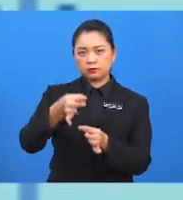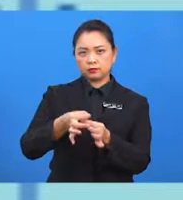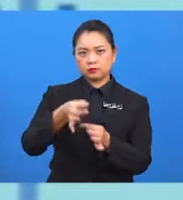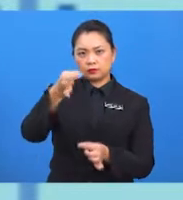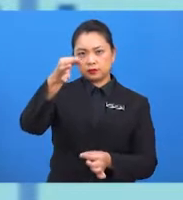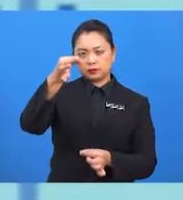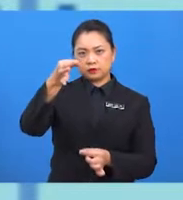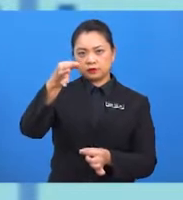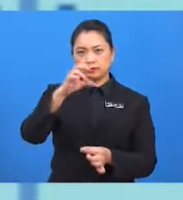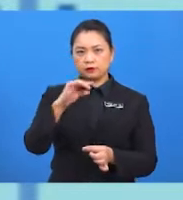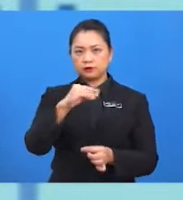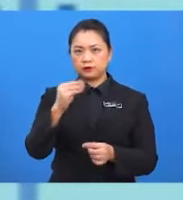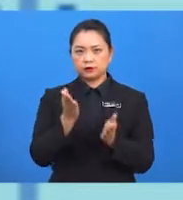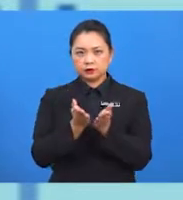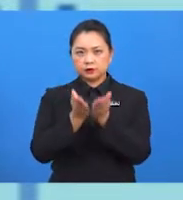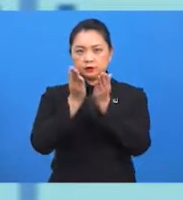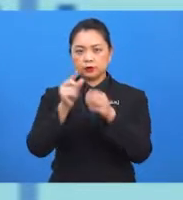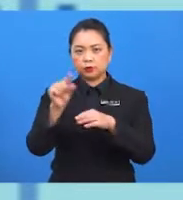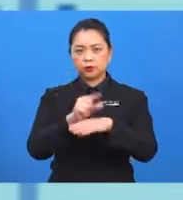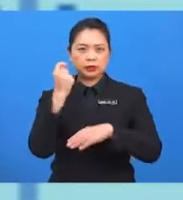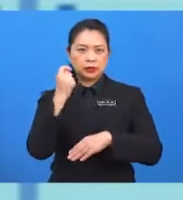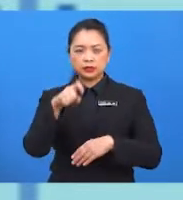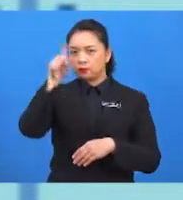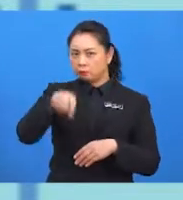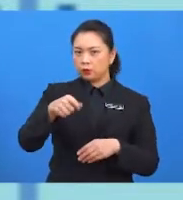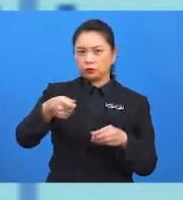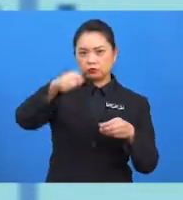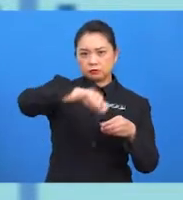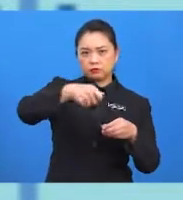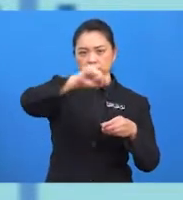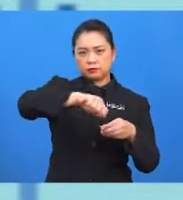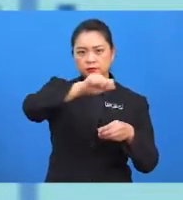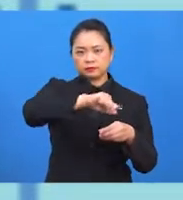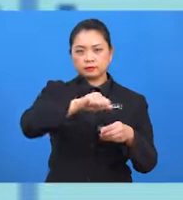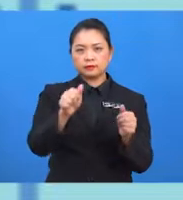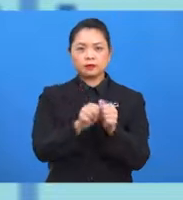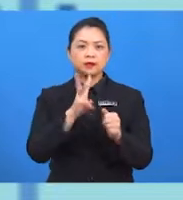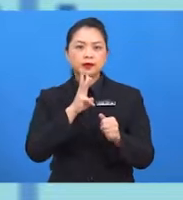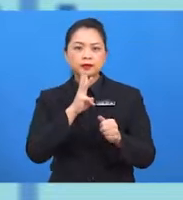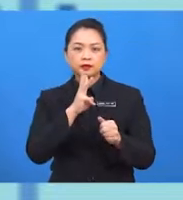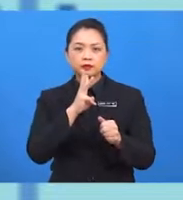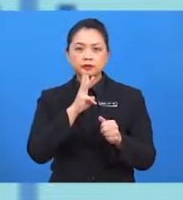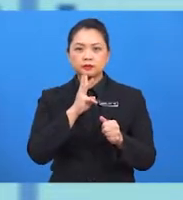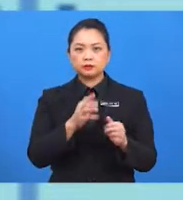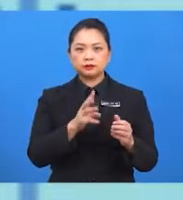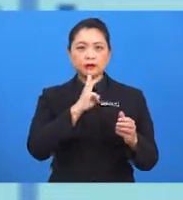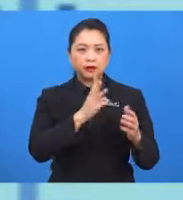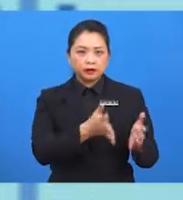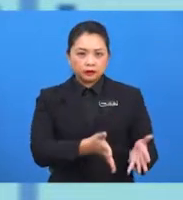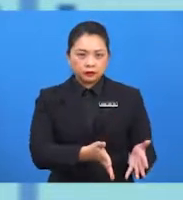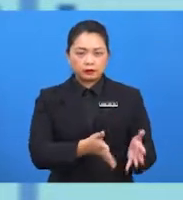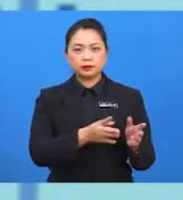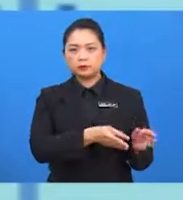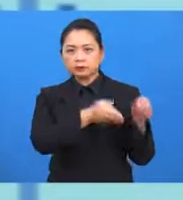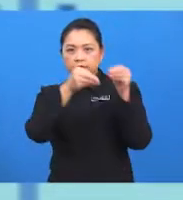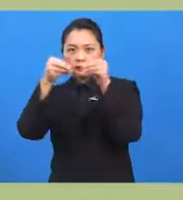kita gunakan tadi juga perlu dibilas semua hasil bilasan dimasukkan kedalam kelalang